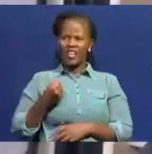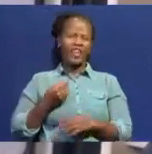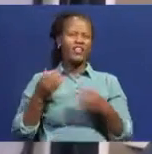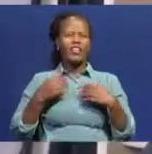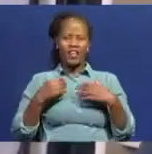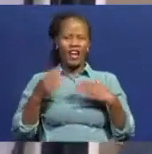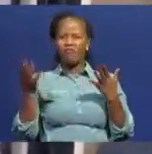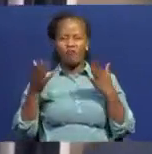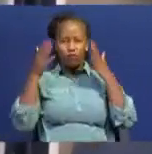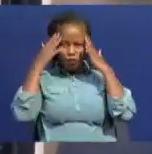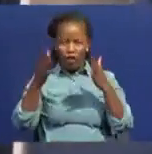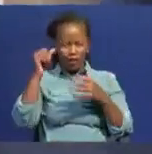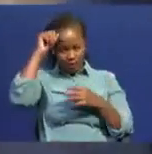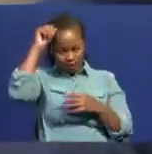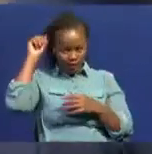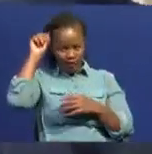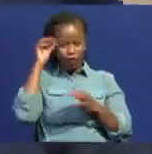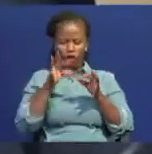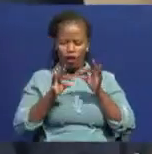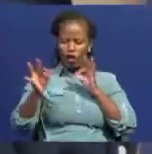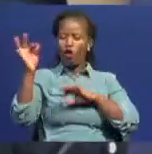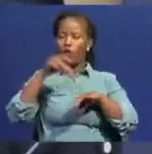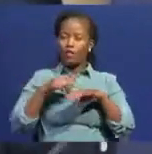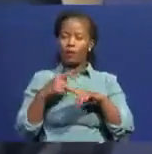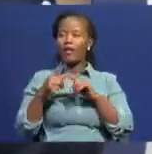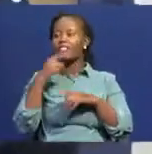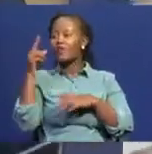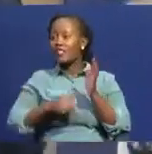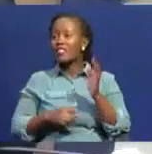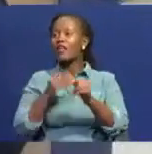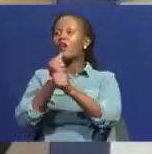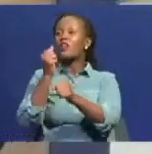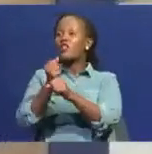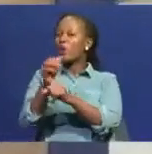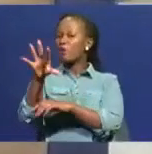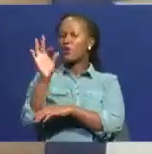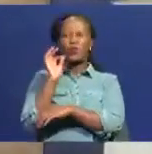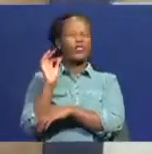ya kinyozi kwa muda sasa, lakini anakumbusha kwamba kazi ni kazi.